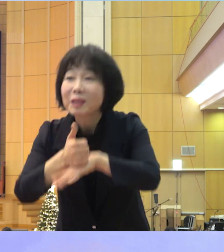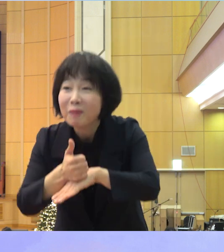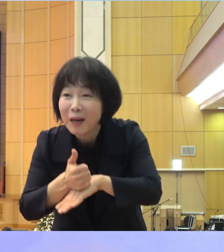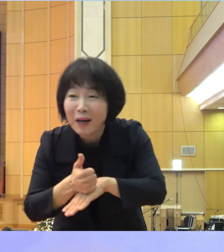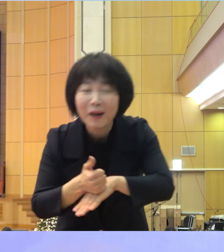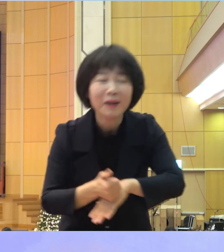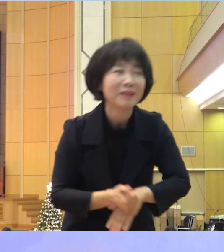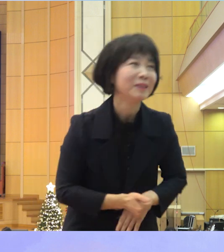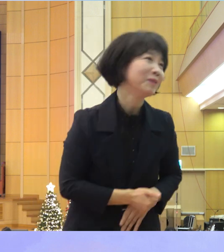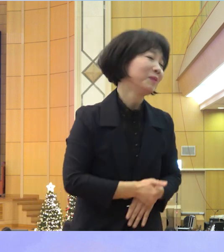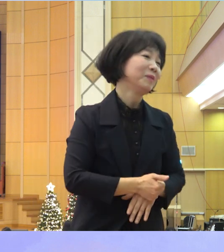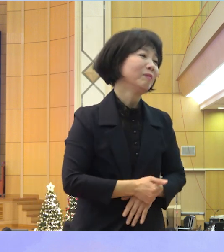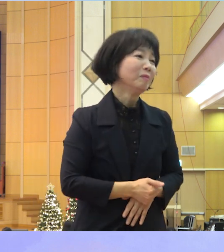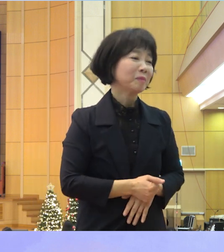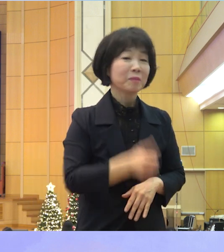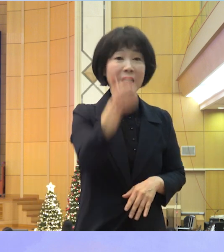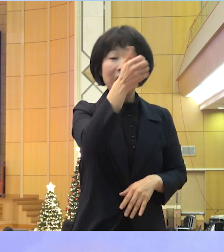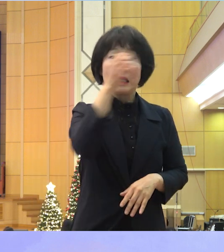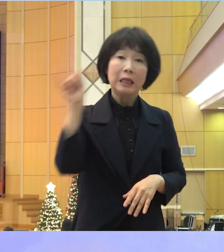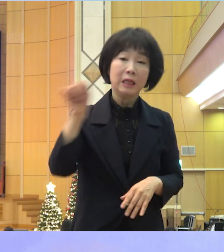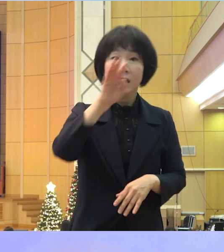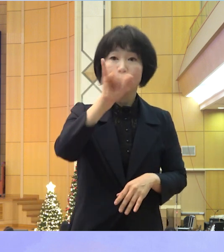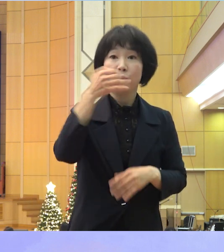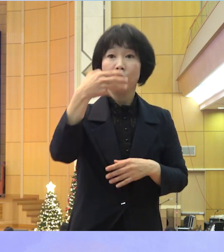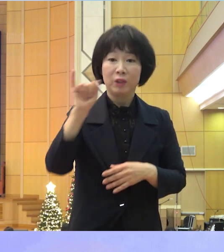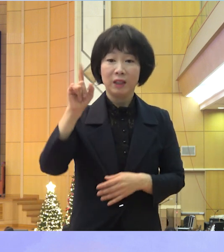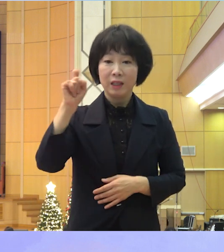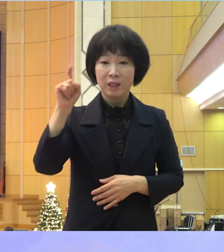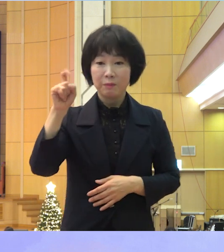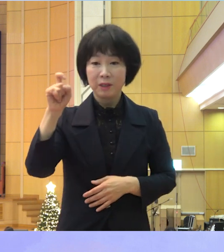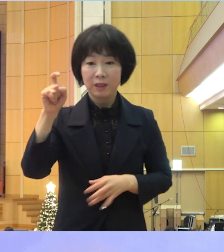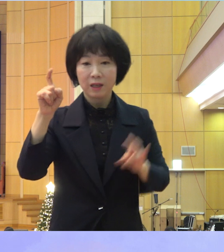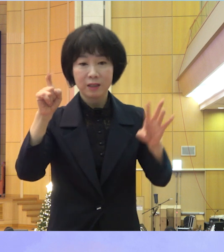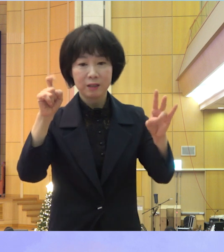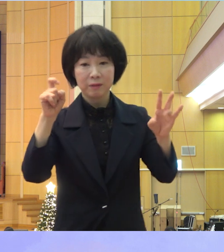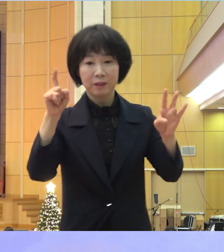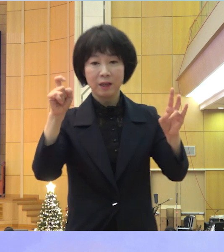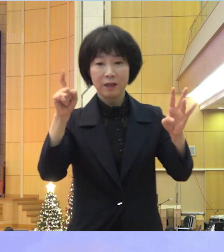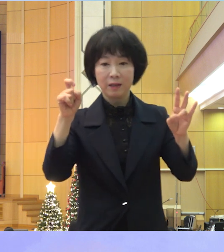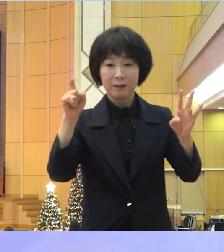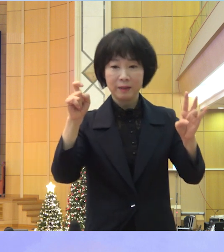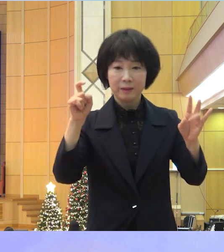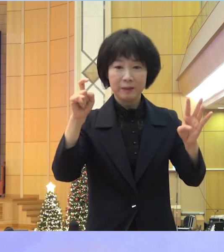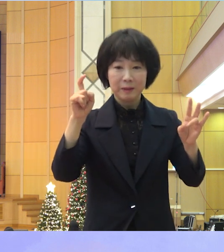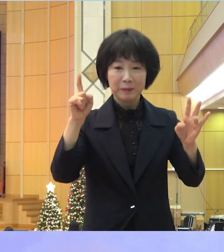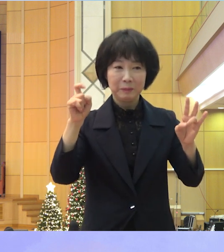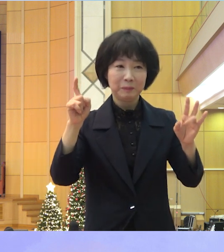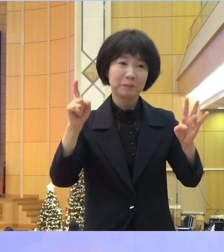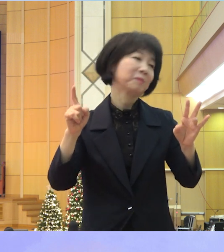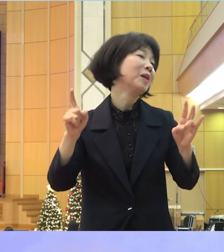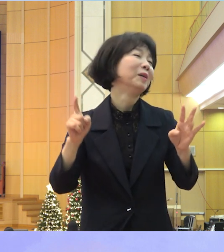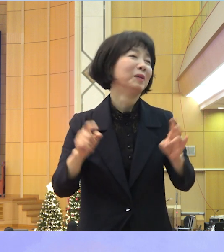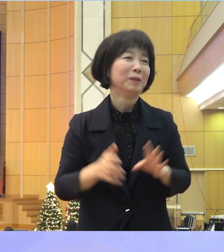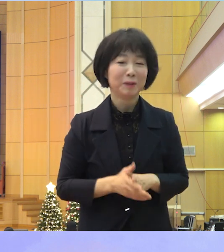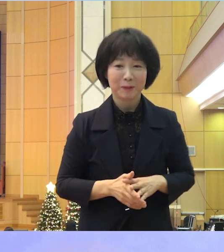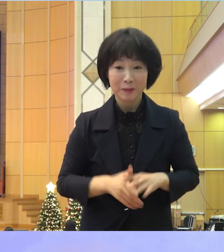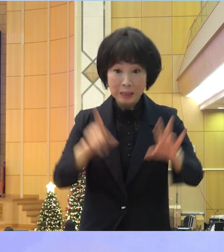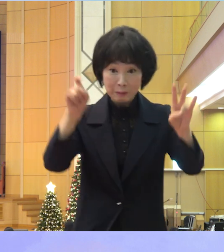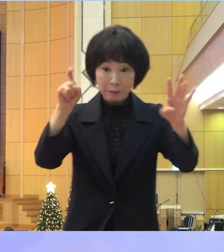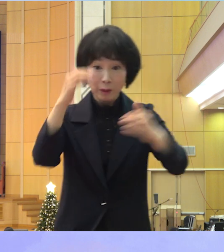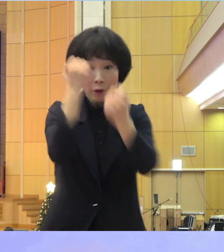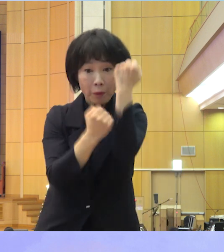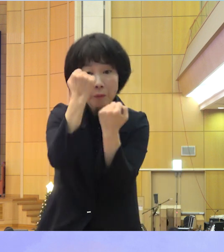마치겠습니다. 히브리서 11장 24절 365페이지.